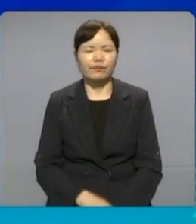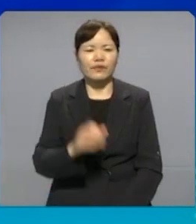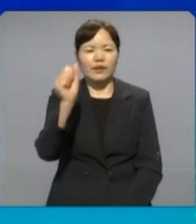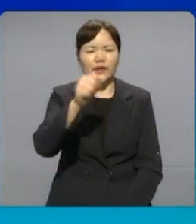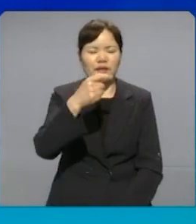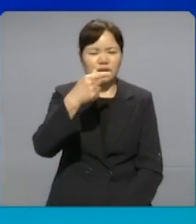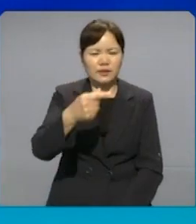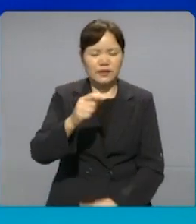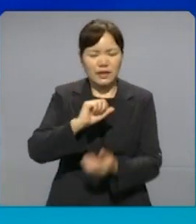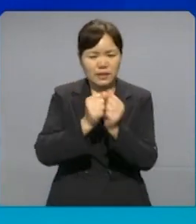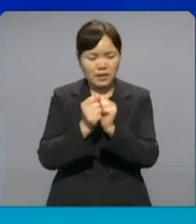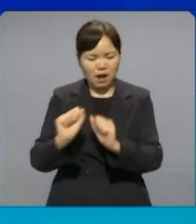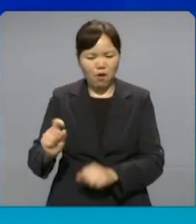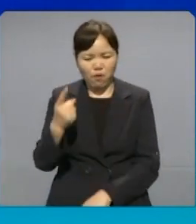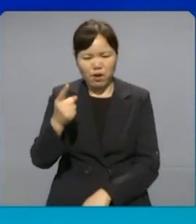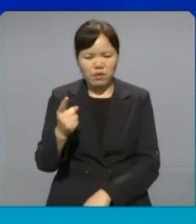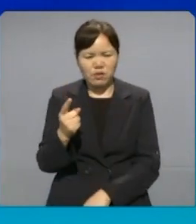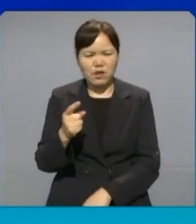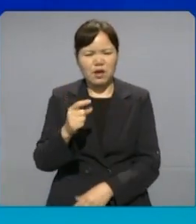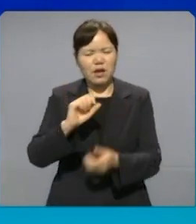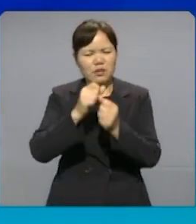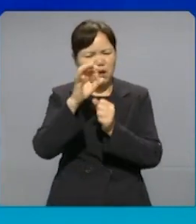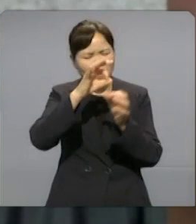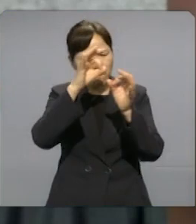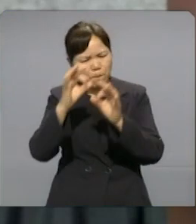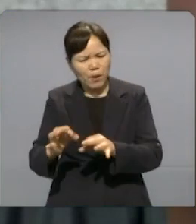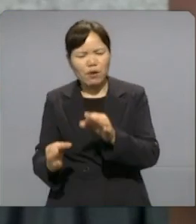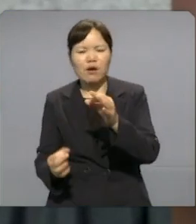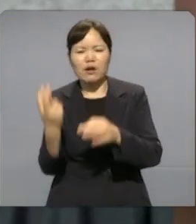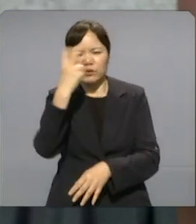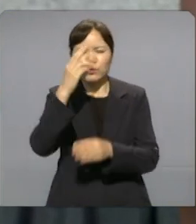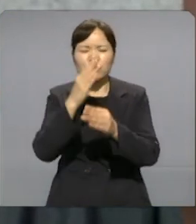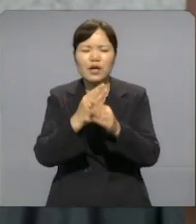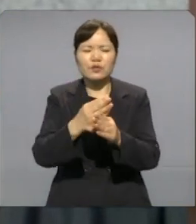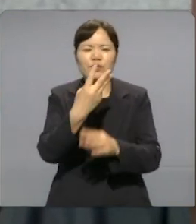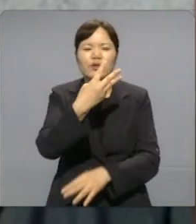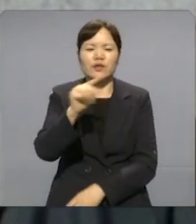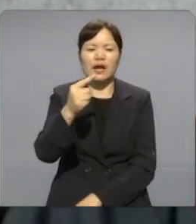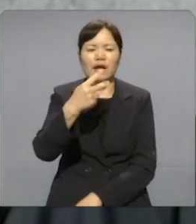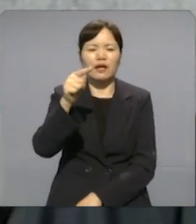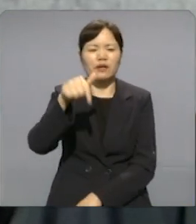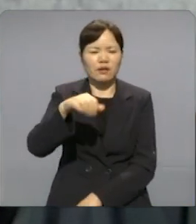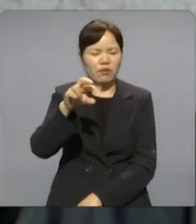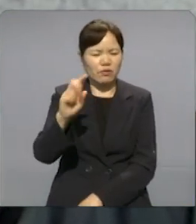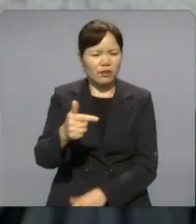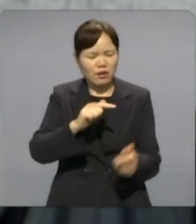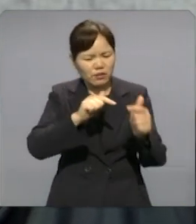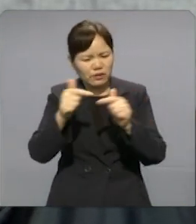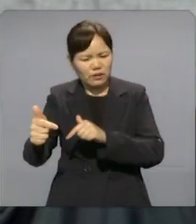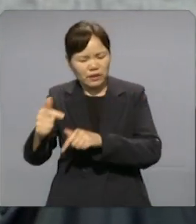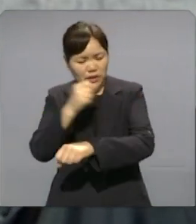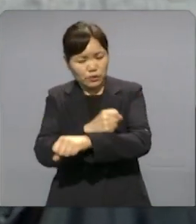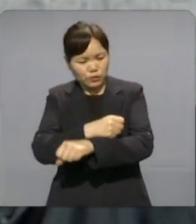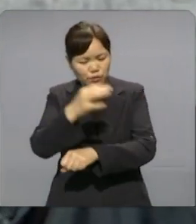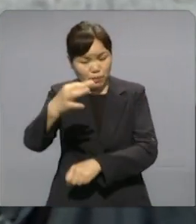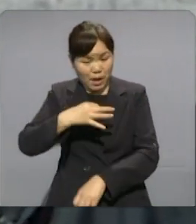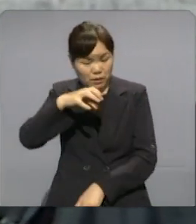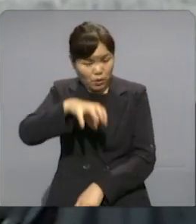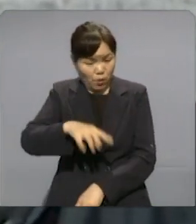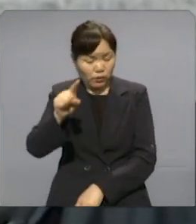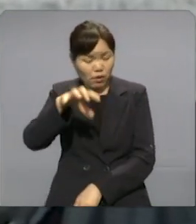SC증권발 폭락 사태를 수사하는 검찰이 투자 자문업체 대표 라덕연 씨와 그 일당의 수수료 창구로 의심받는